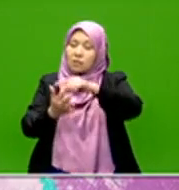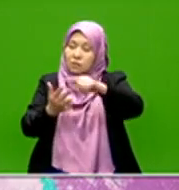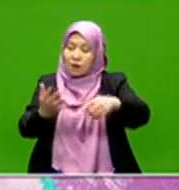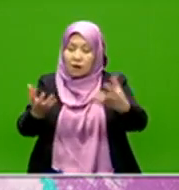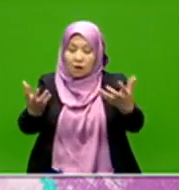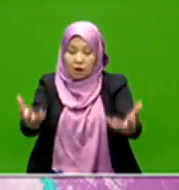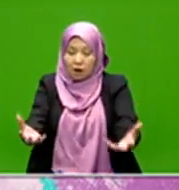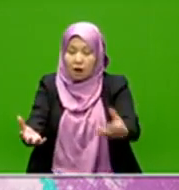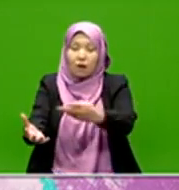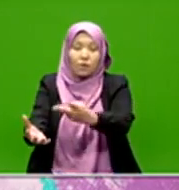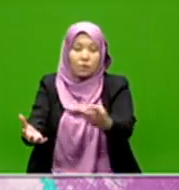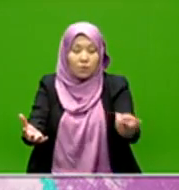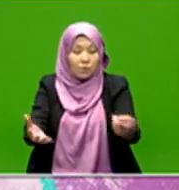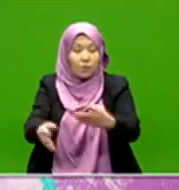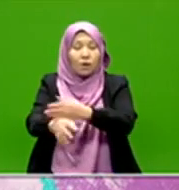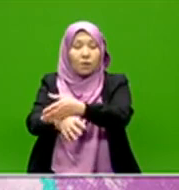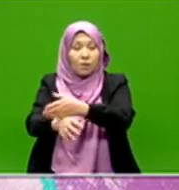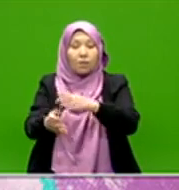قال